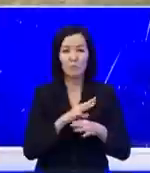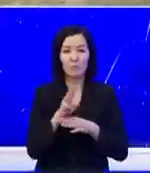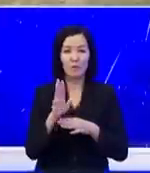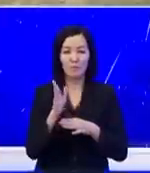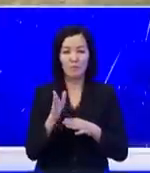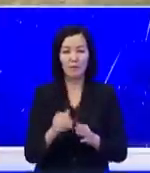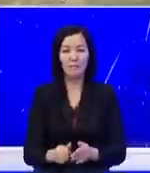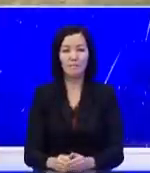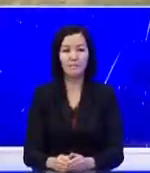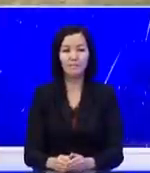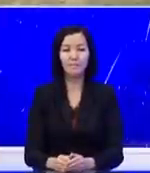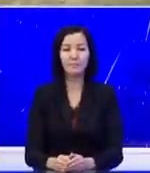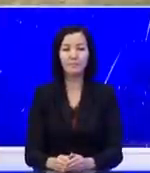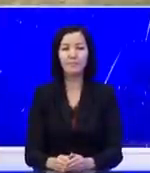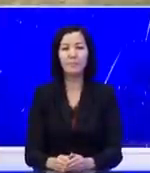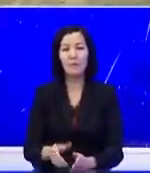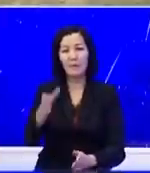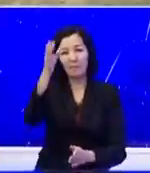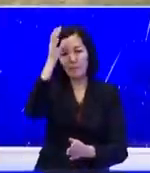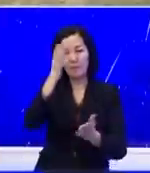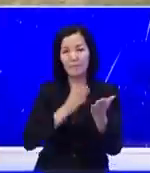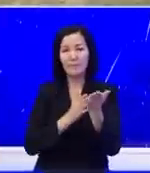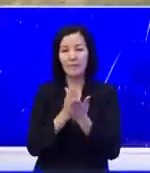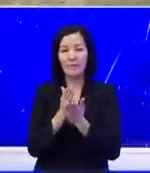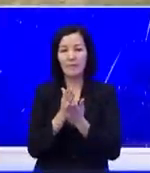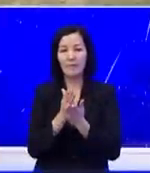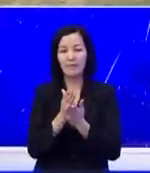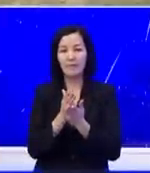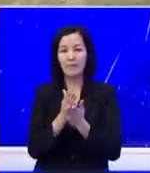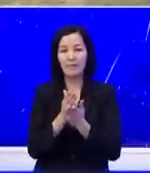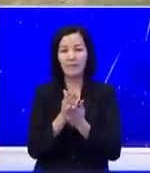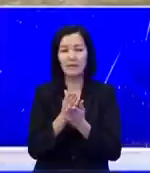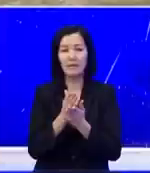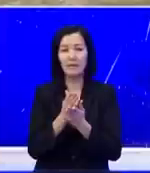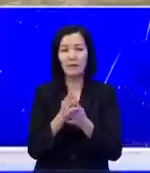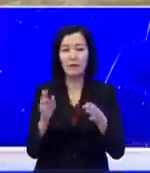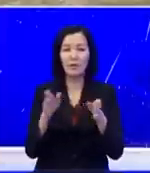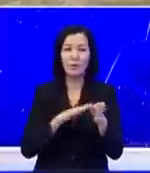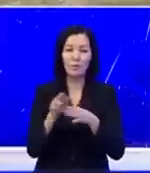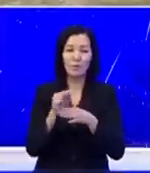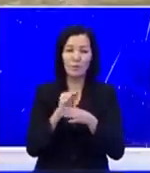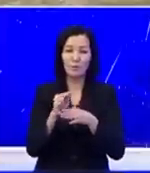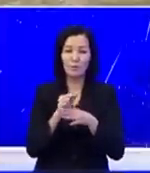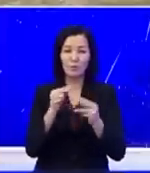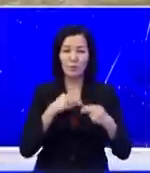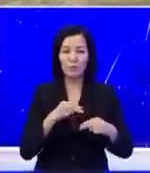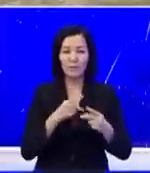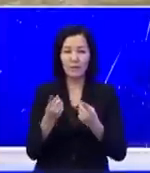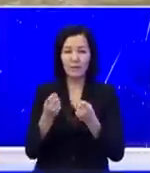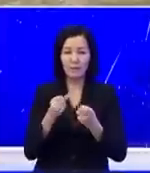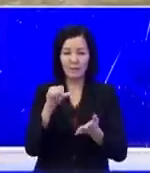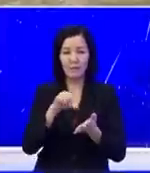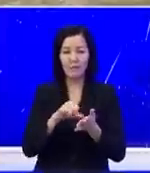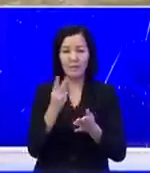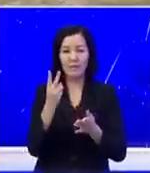қамтылмақ. Оның ішінде білім саласы бойынша сейсмикалық күшейту мен көкірек жұмыстарына 3 ғимарат, 2